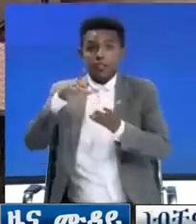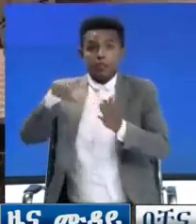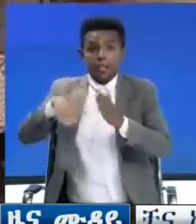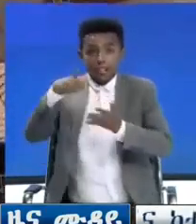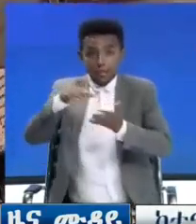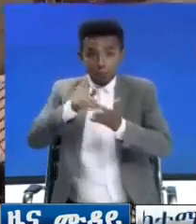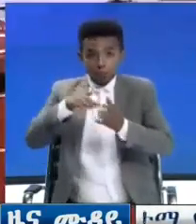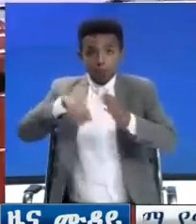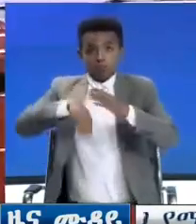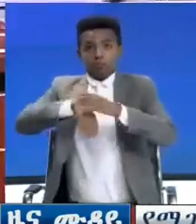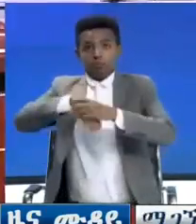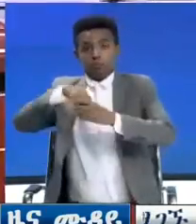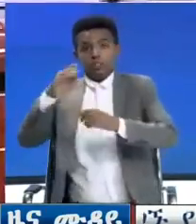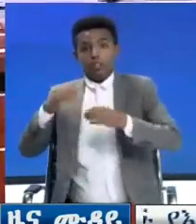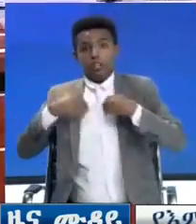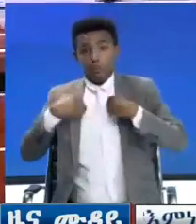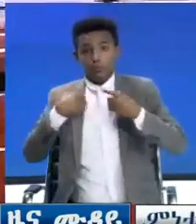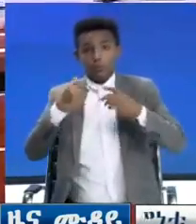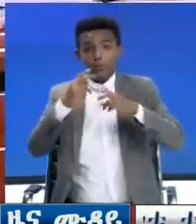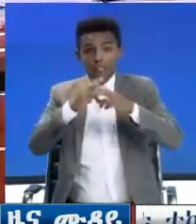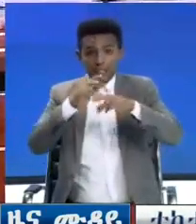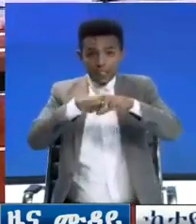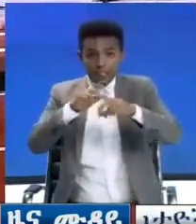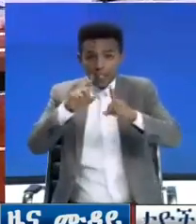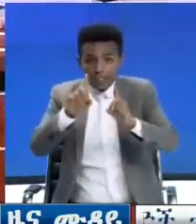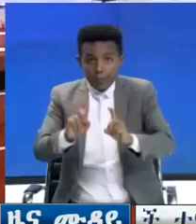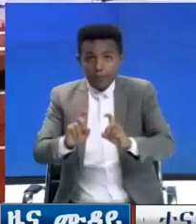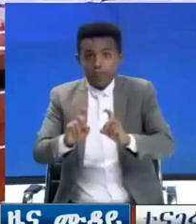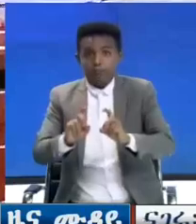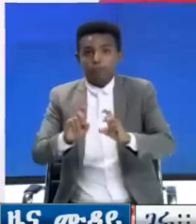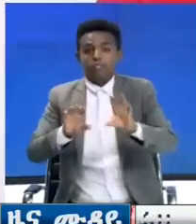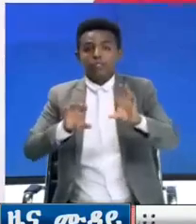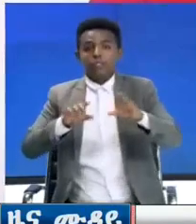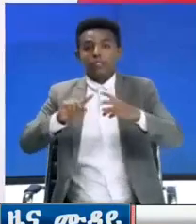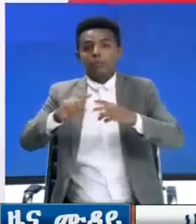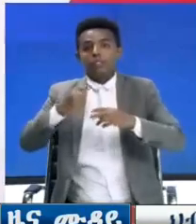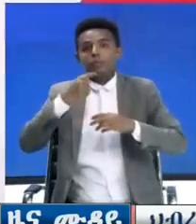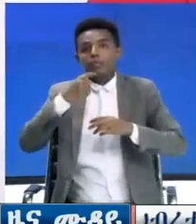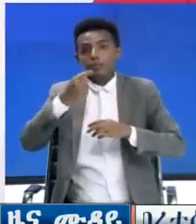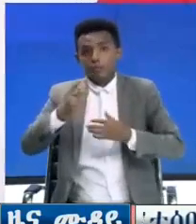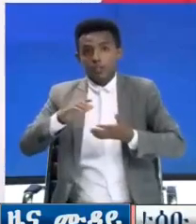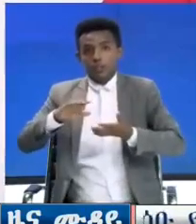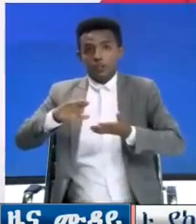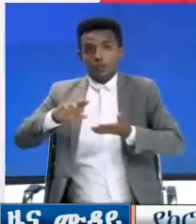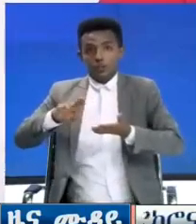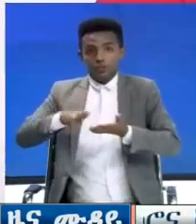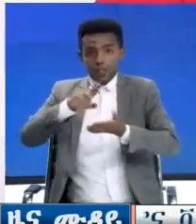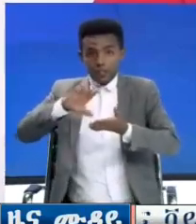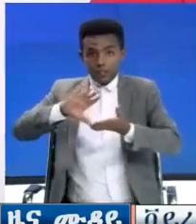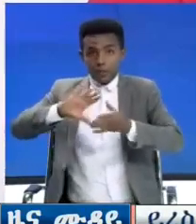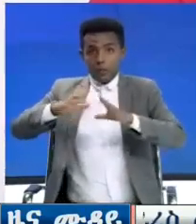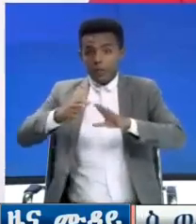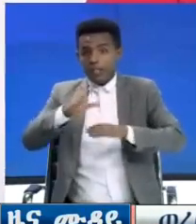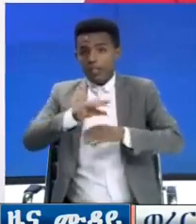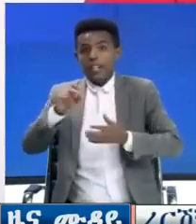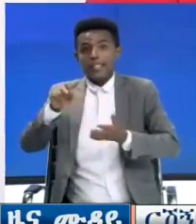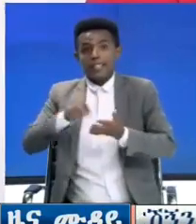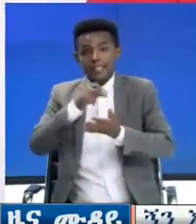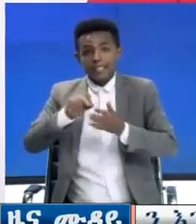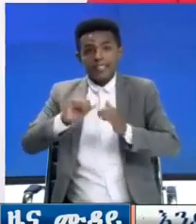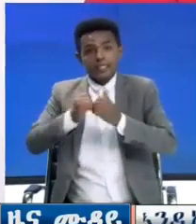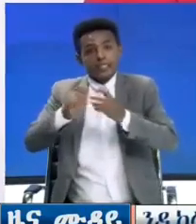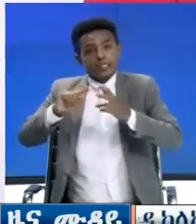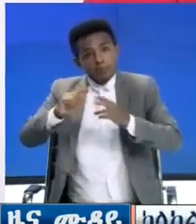ምርመራው በአጭር ቀን ውስጥ እንደሚጀመርም ነው ምክትል ዳይሬክተሯ ያስታወቁት ዩኒቨርሲቲ ኦፍ ጎንደርና ደሴ እንዴት ይጀምራሉ የሚለው ደብረ